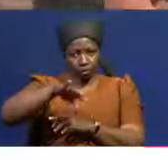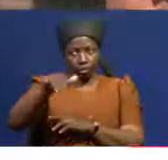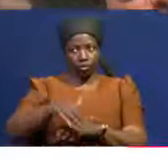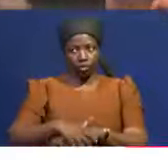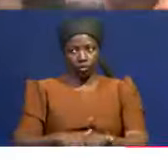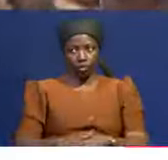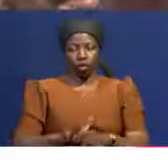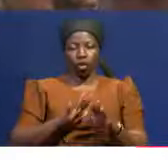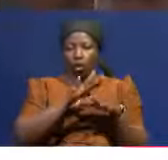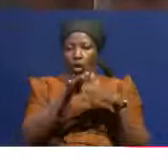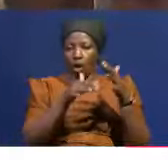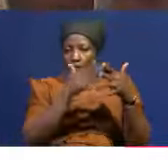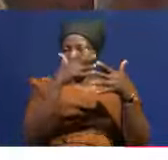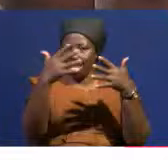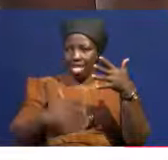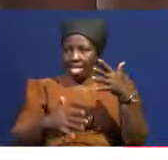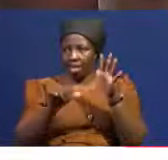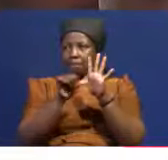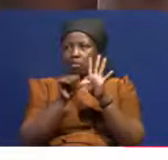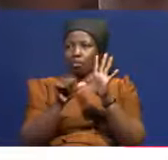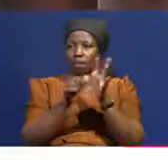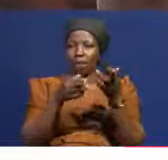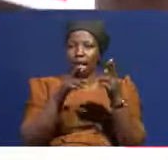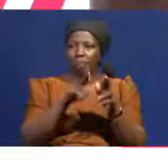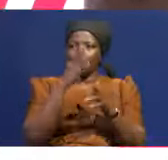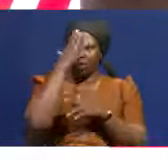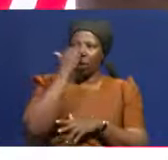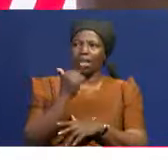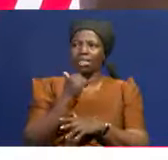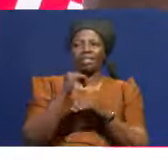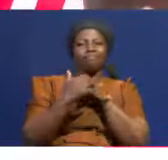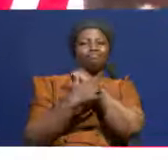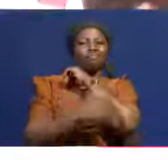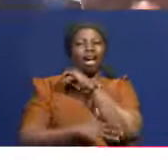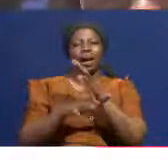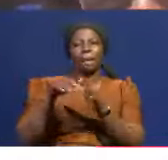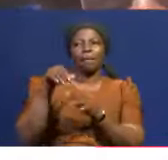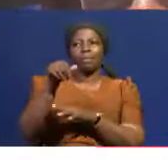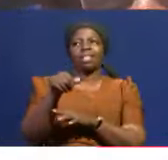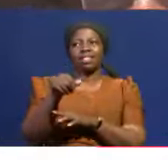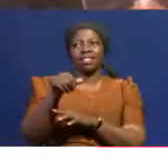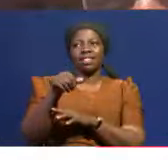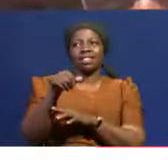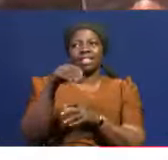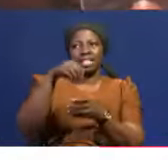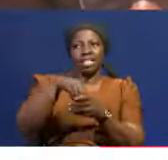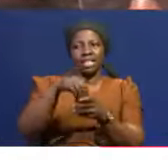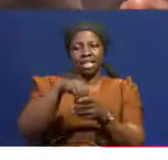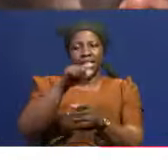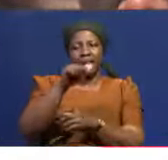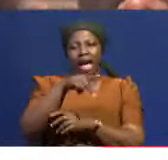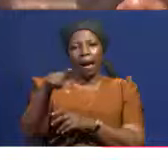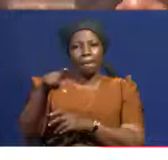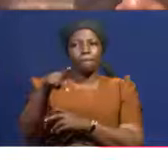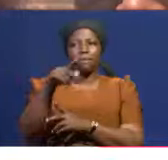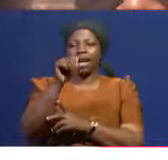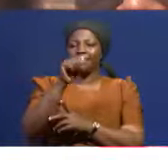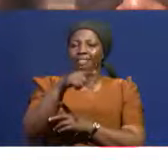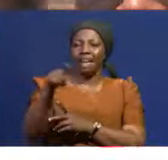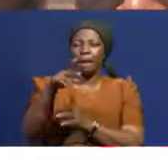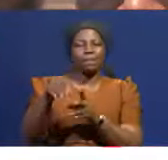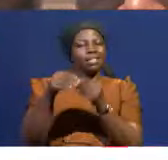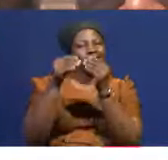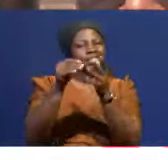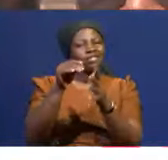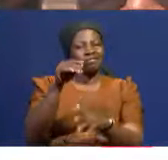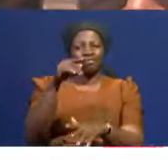Hizi mashida zote zinaletwa kwa sababu ya bei mbovu in the applications. Hizi applications zinapatia na